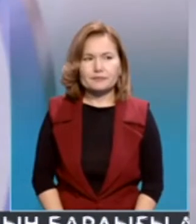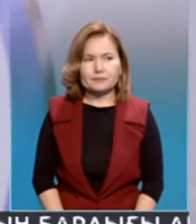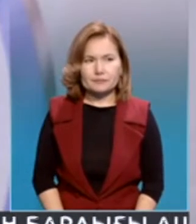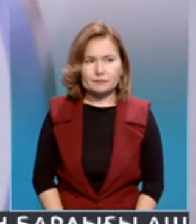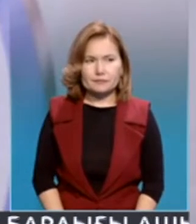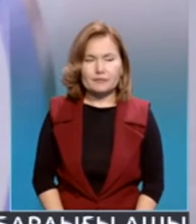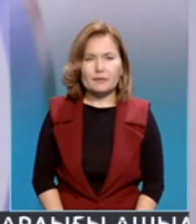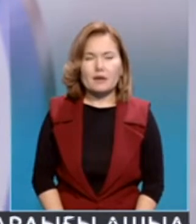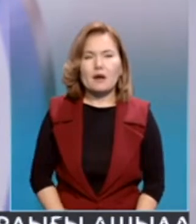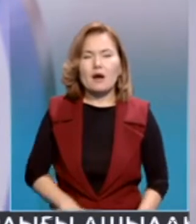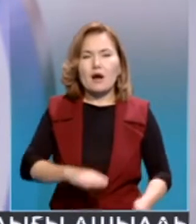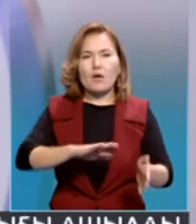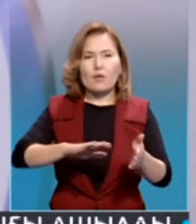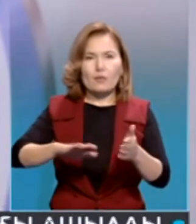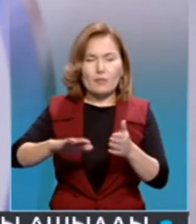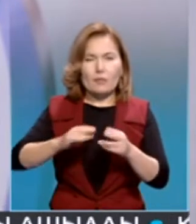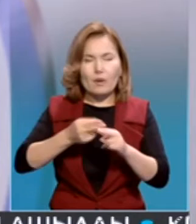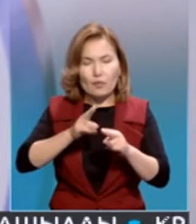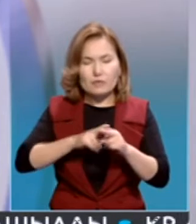Одан кейін